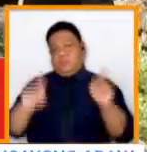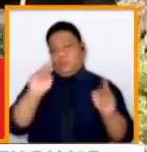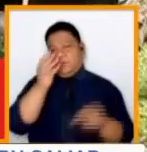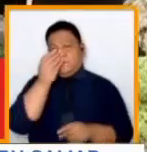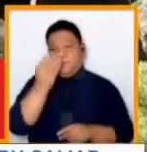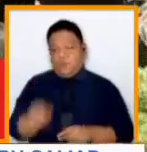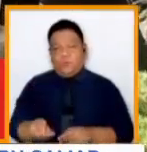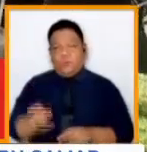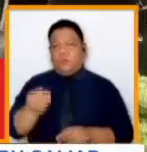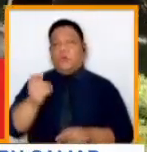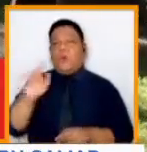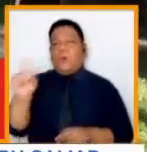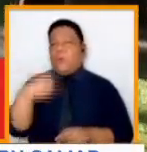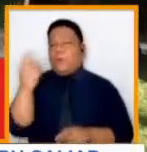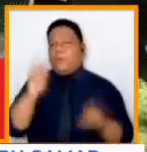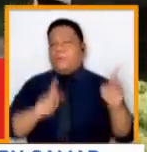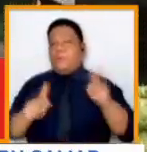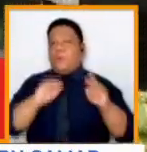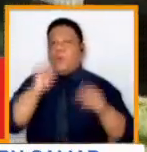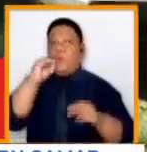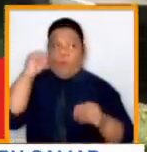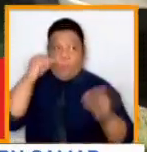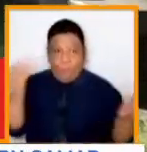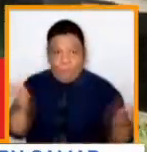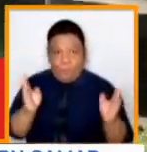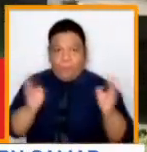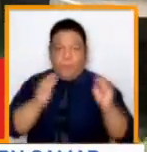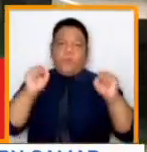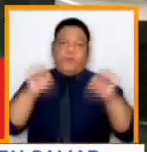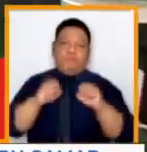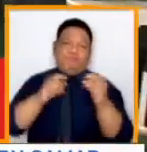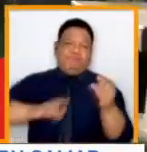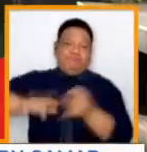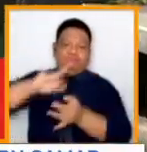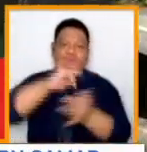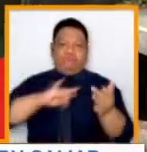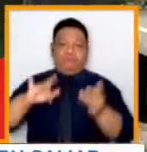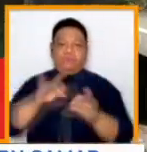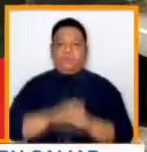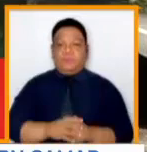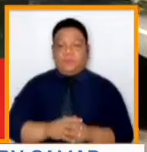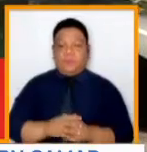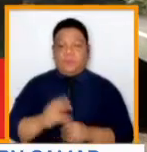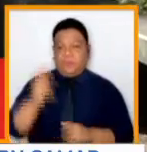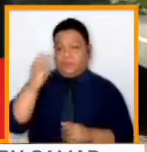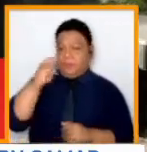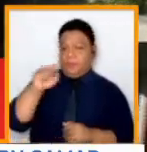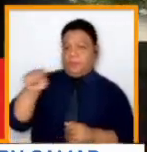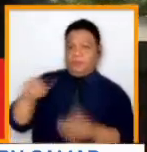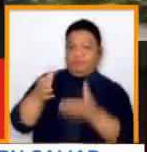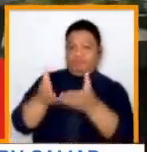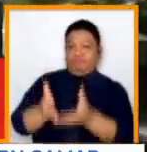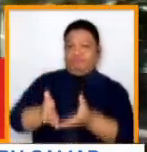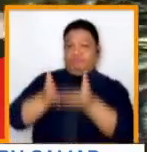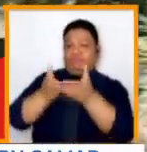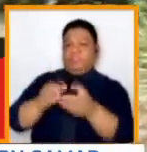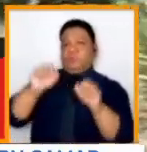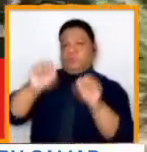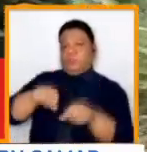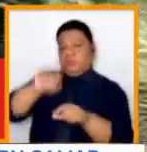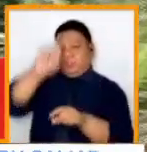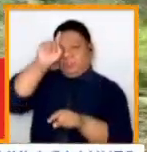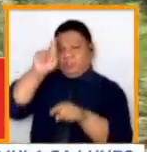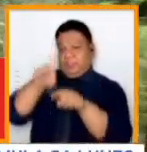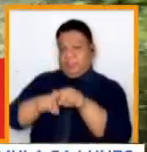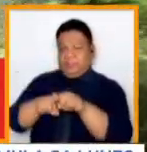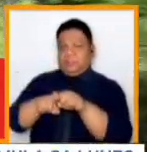City yung pwede rito. Doon sa gawing kanan, narito naman yung mga bangka na pwede ninyong rentahan. Mula Lunes, November